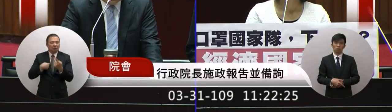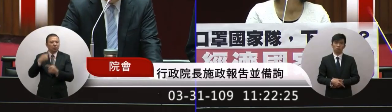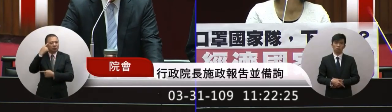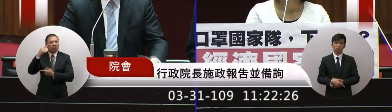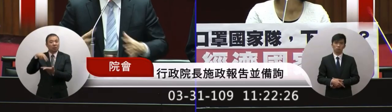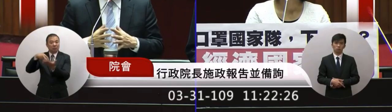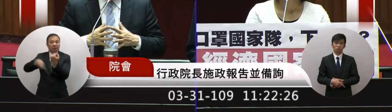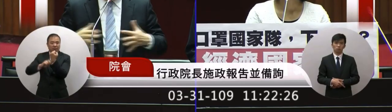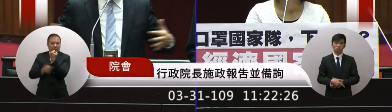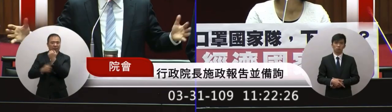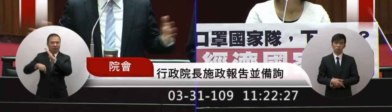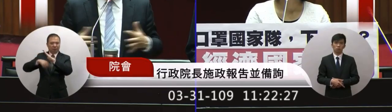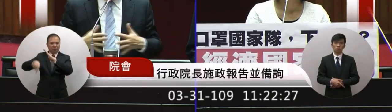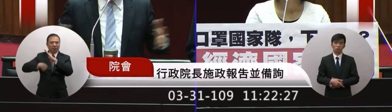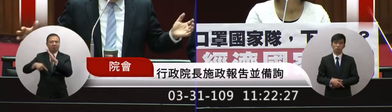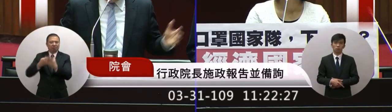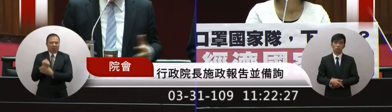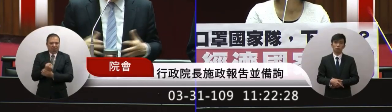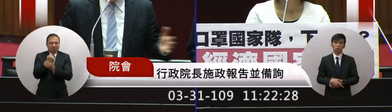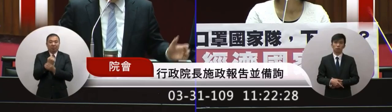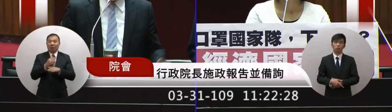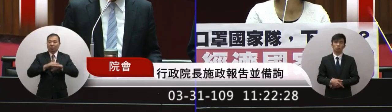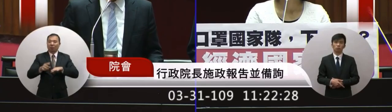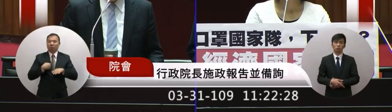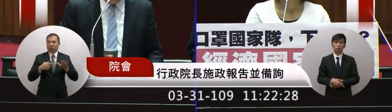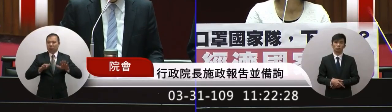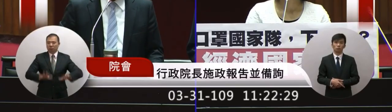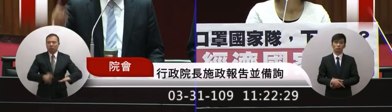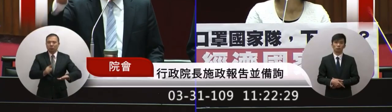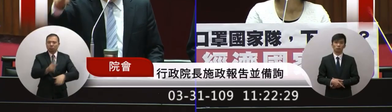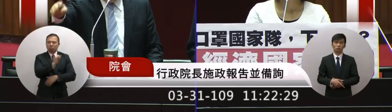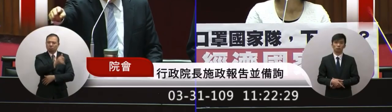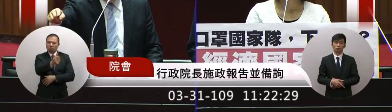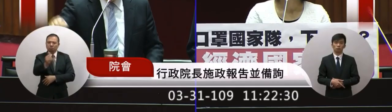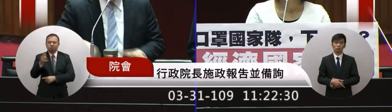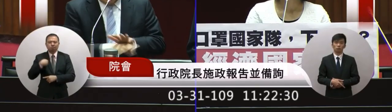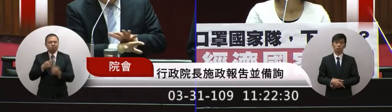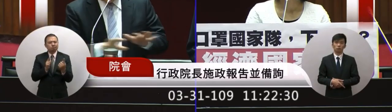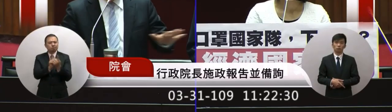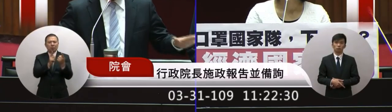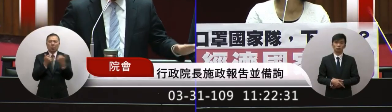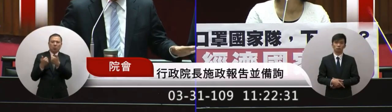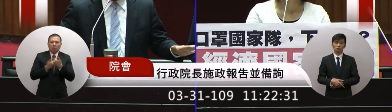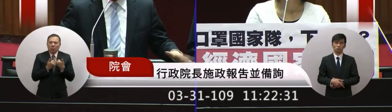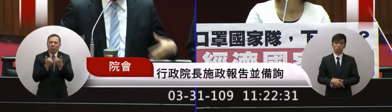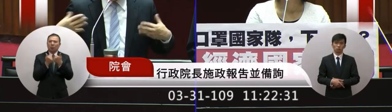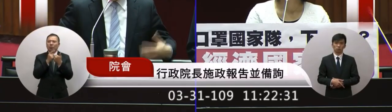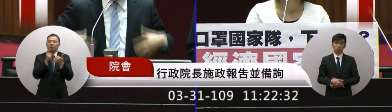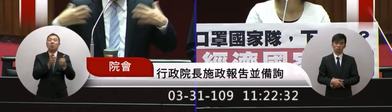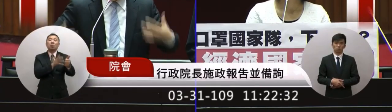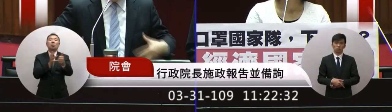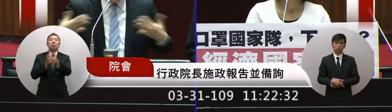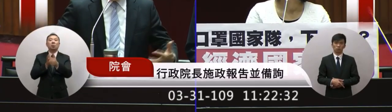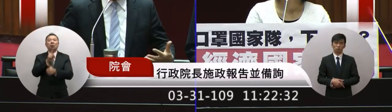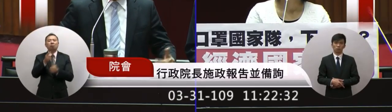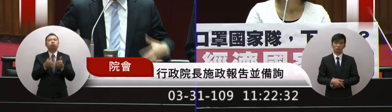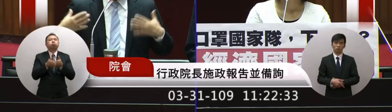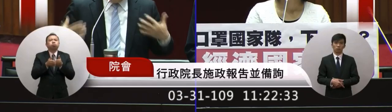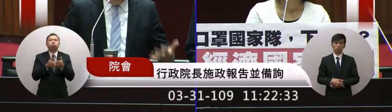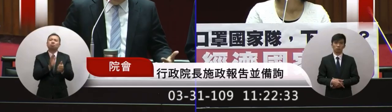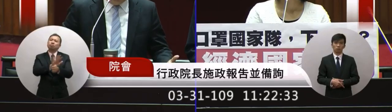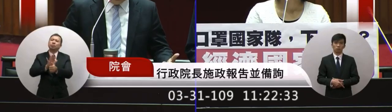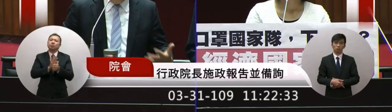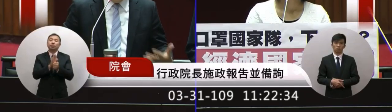会支持。那现在盘点相关的这些，面对疫情哪一些需要的，政府一再